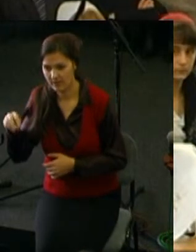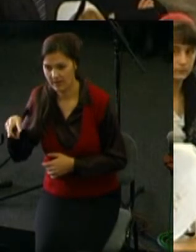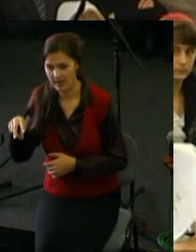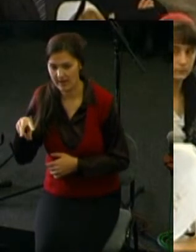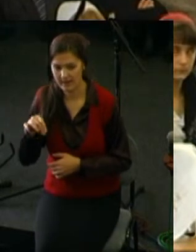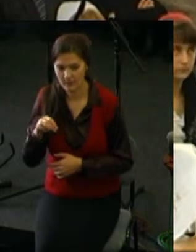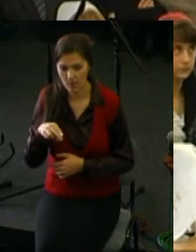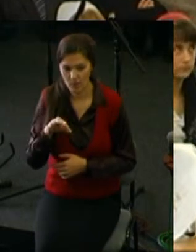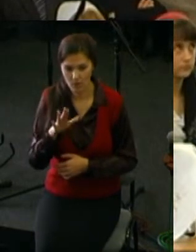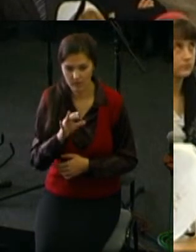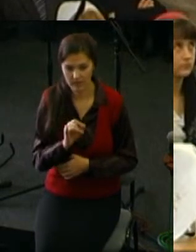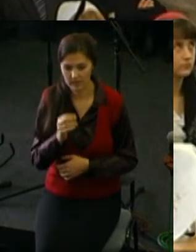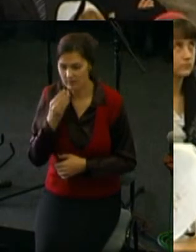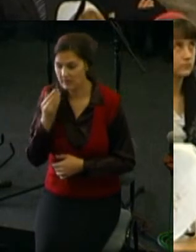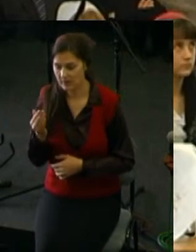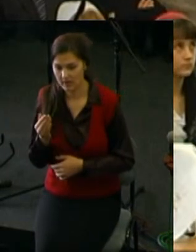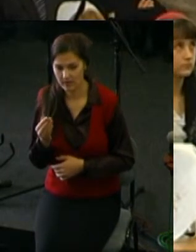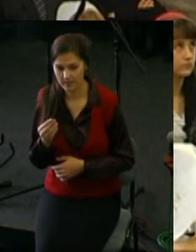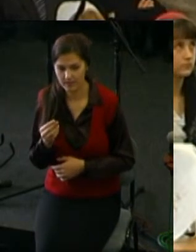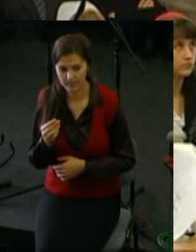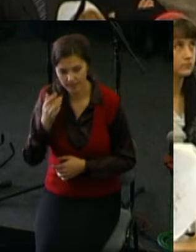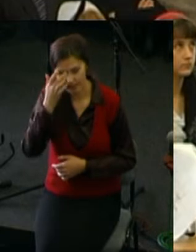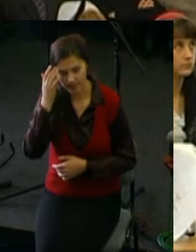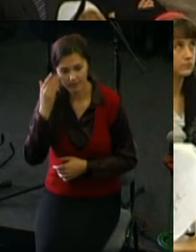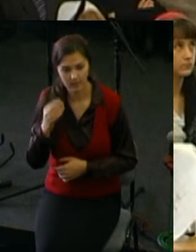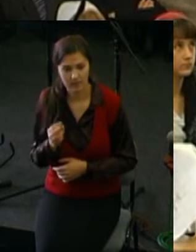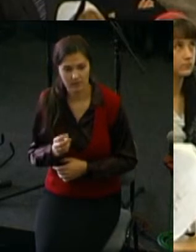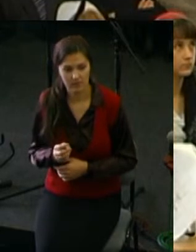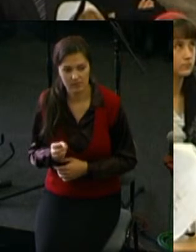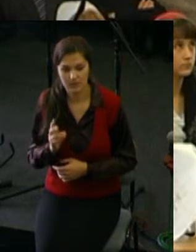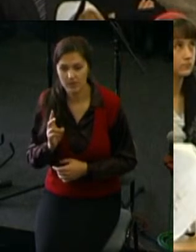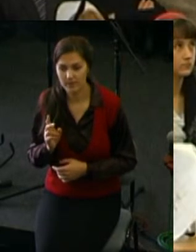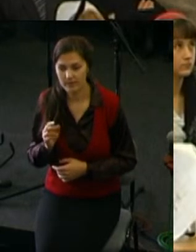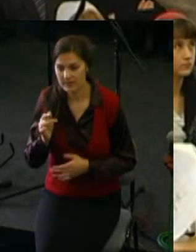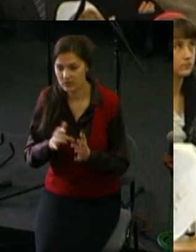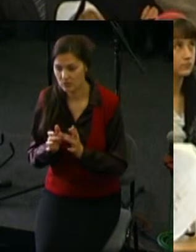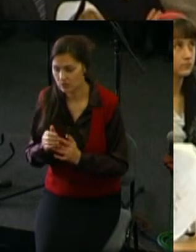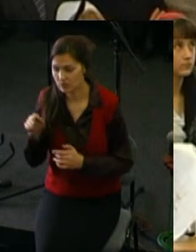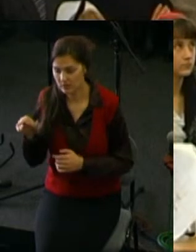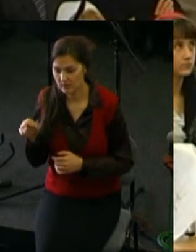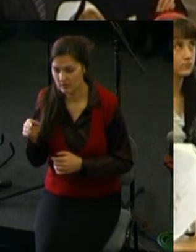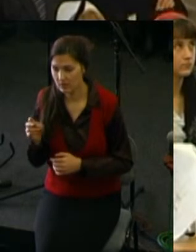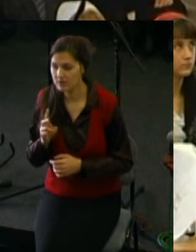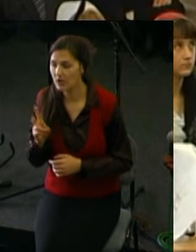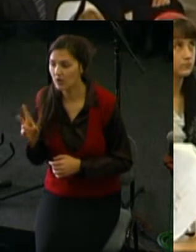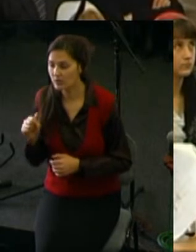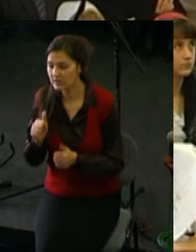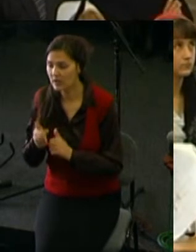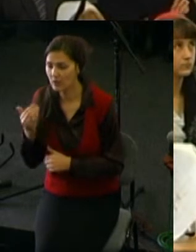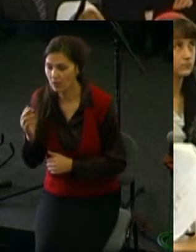учнів своїх за кого мають люди мене сина людського Вони сказали